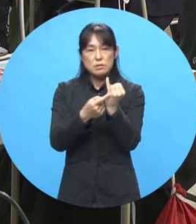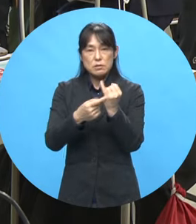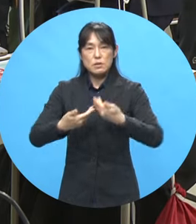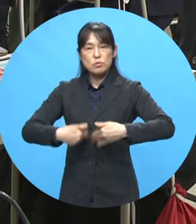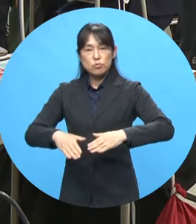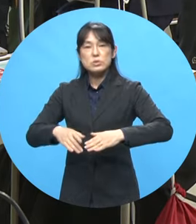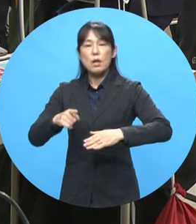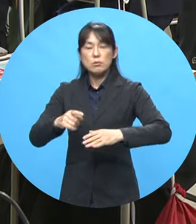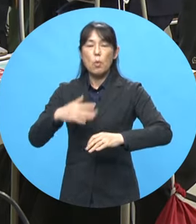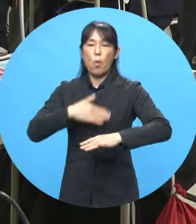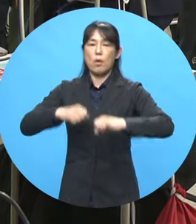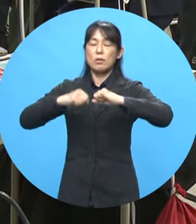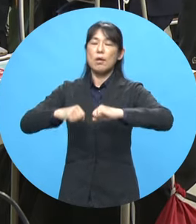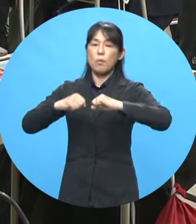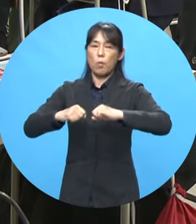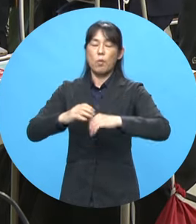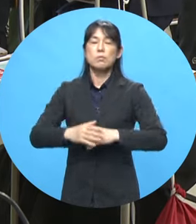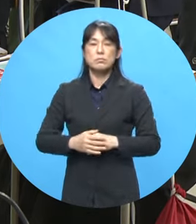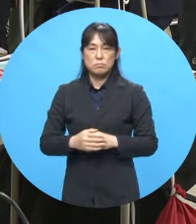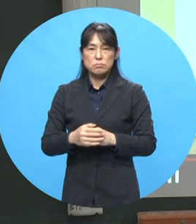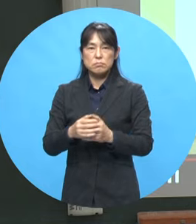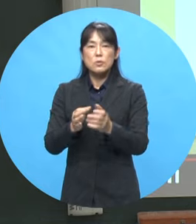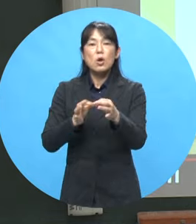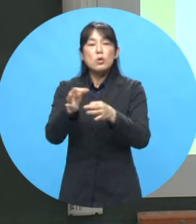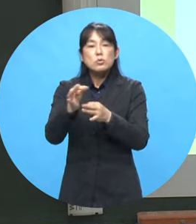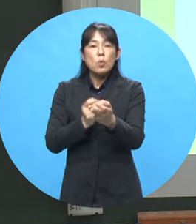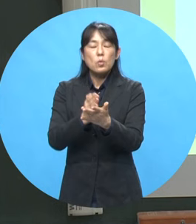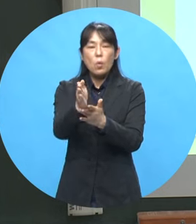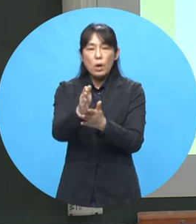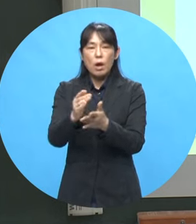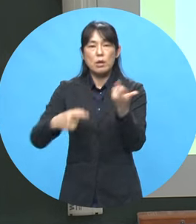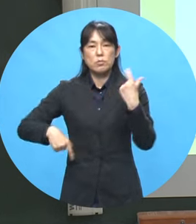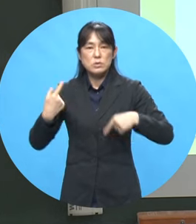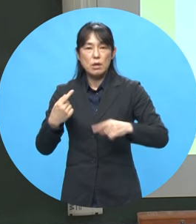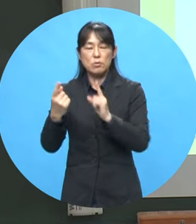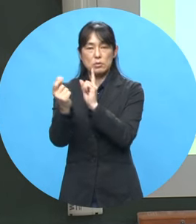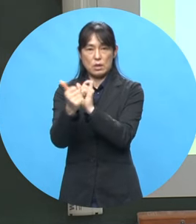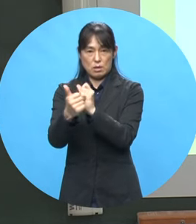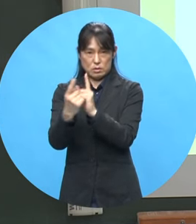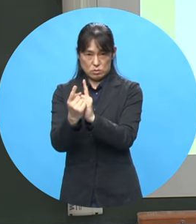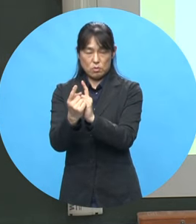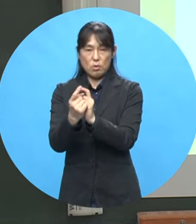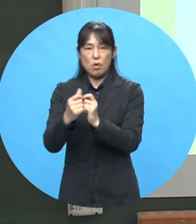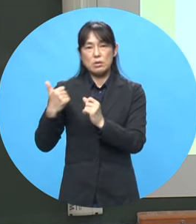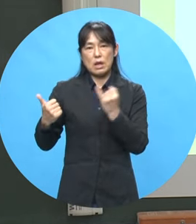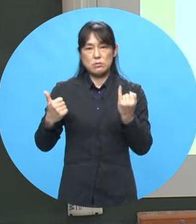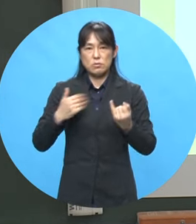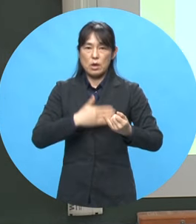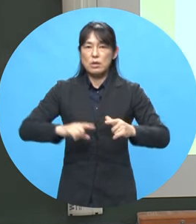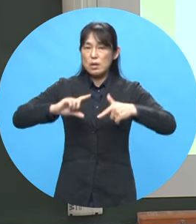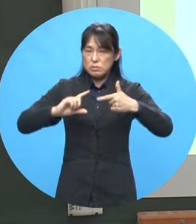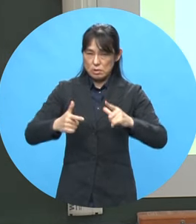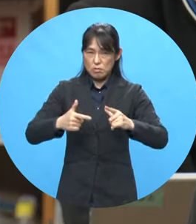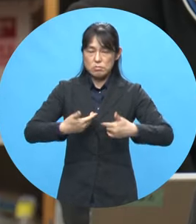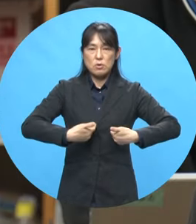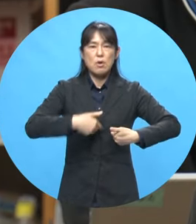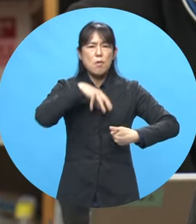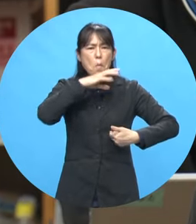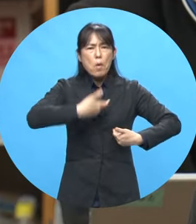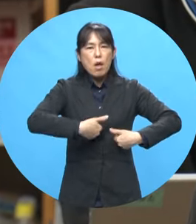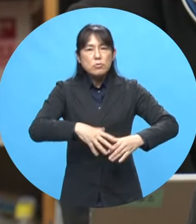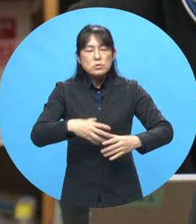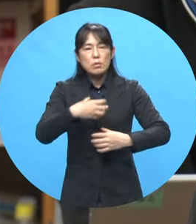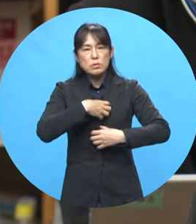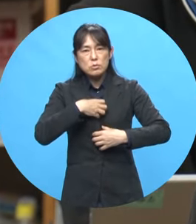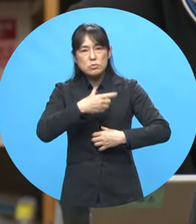産と健康。商業科の生徒を対象に男女の体の違いや高齢出産に伴うリスクなどが